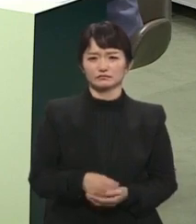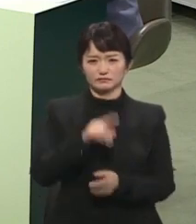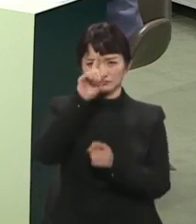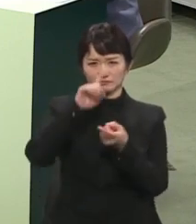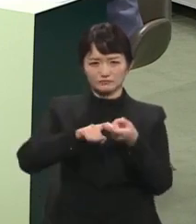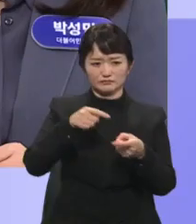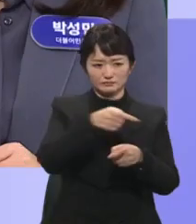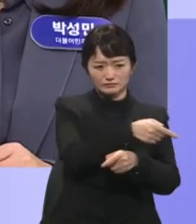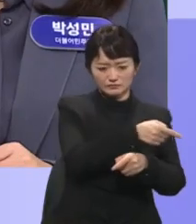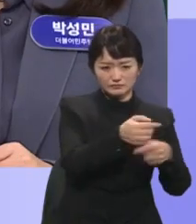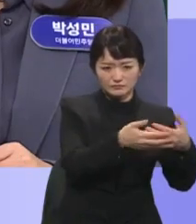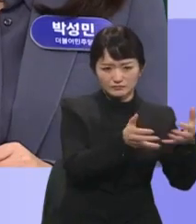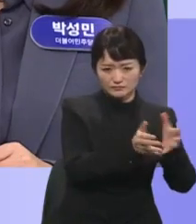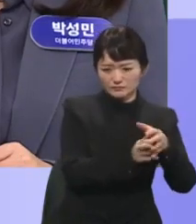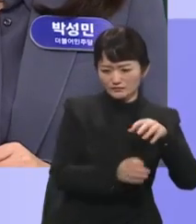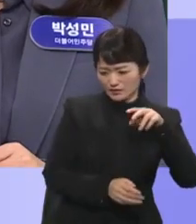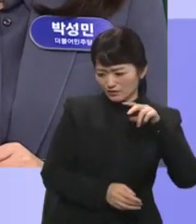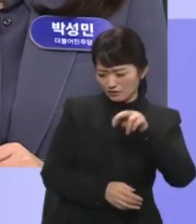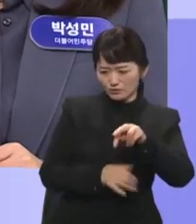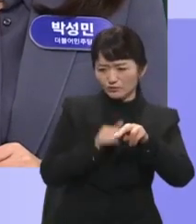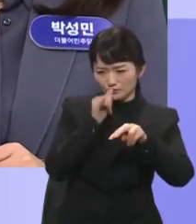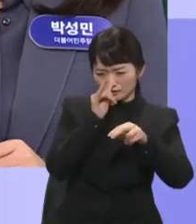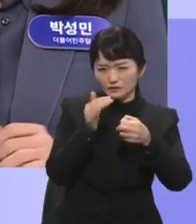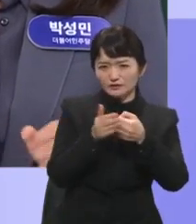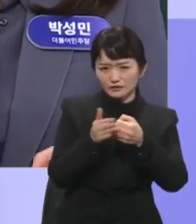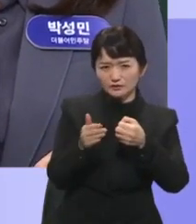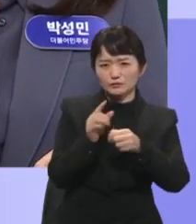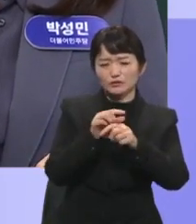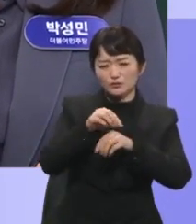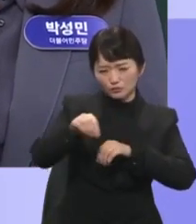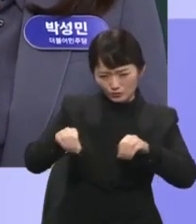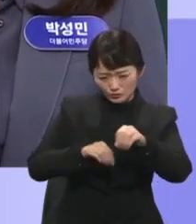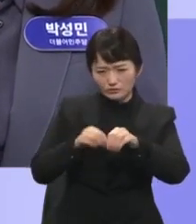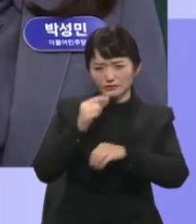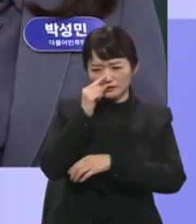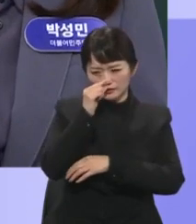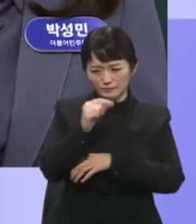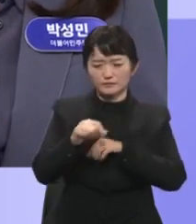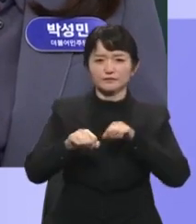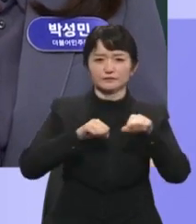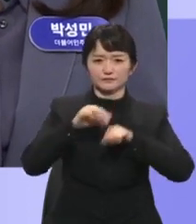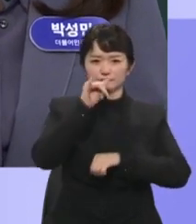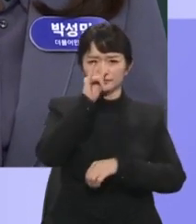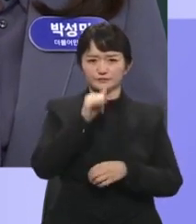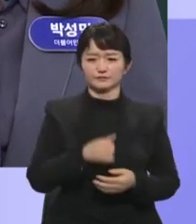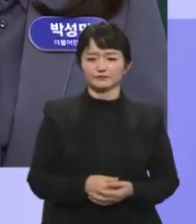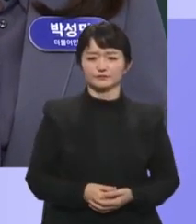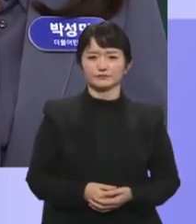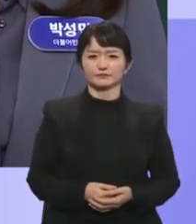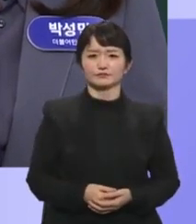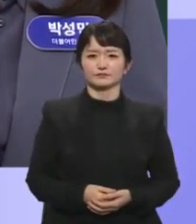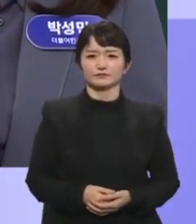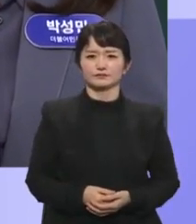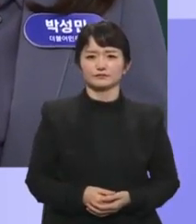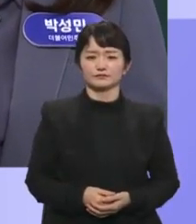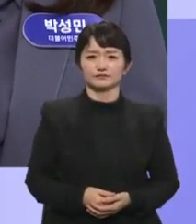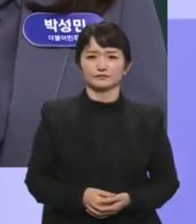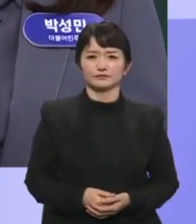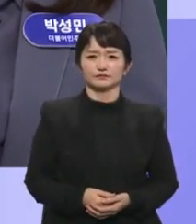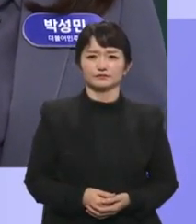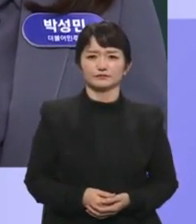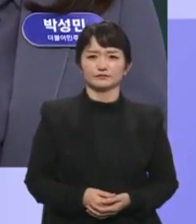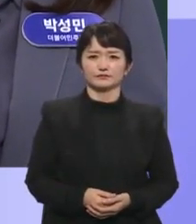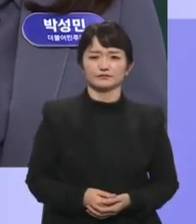거기에 대해서 예민 반응을 보이고 있다 이렇게 생각이 됩니다네네 그 그젠가 그 비명의 의원들의 그 원칙과 상식